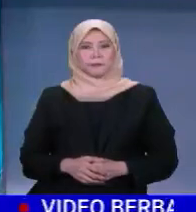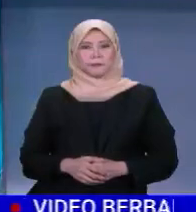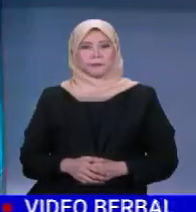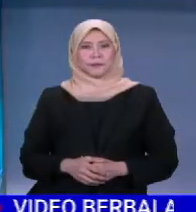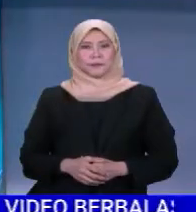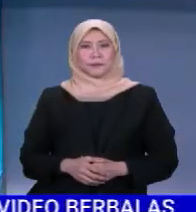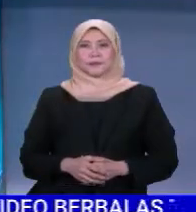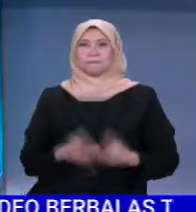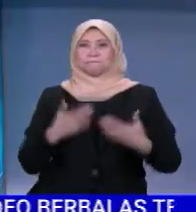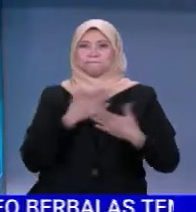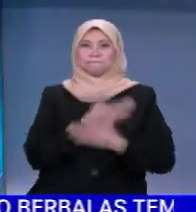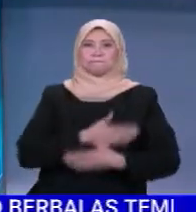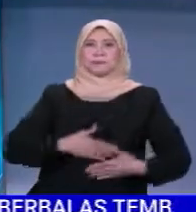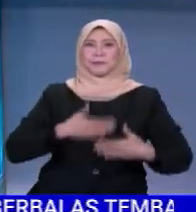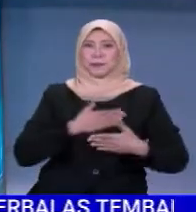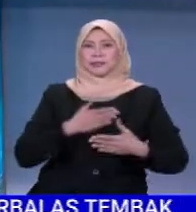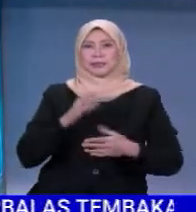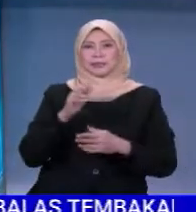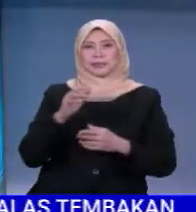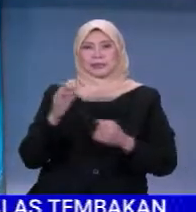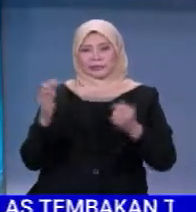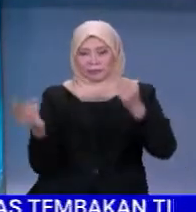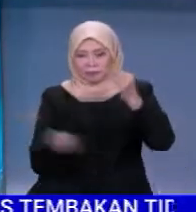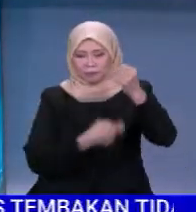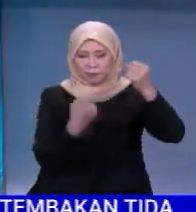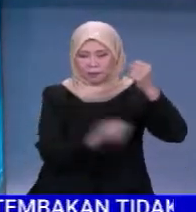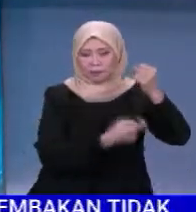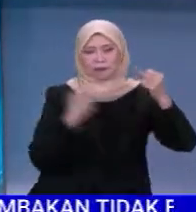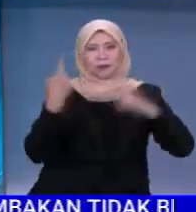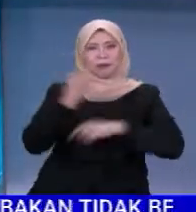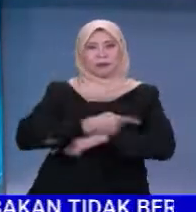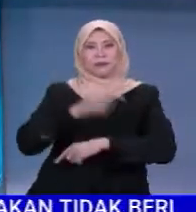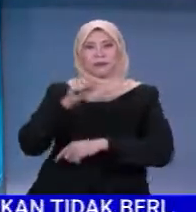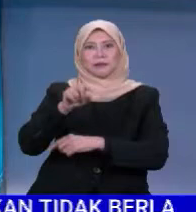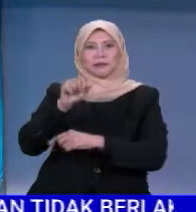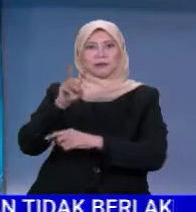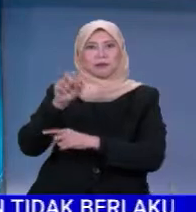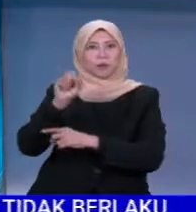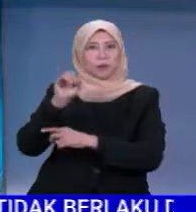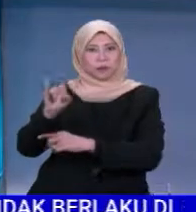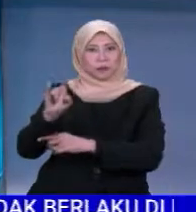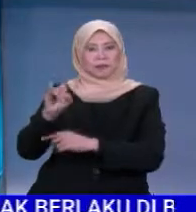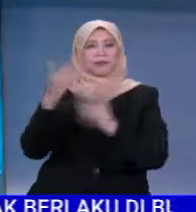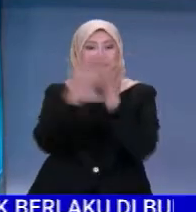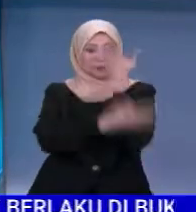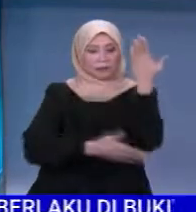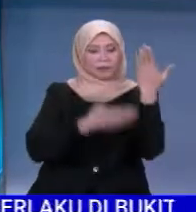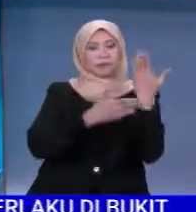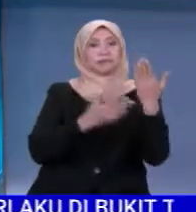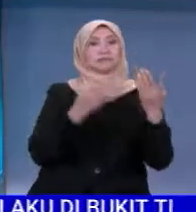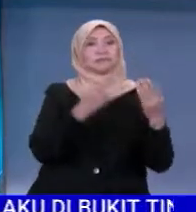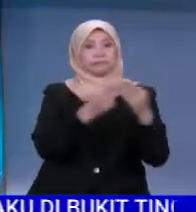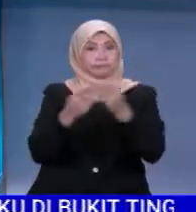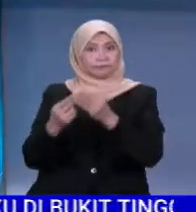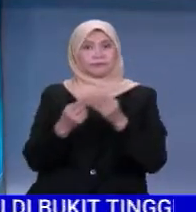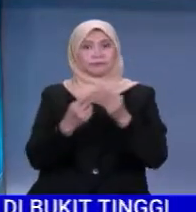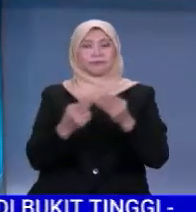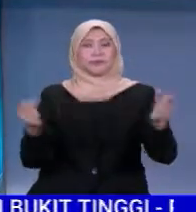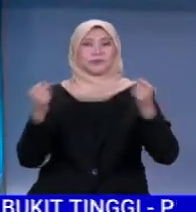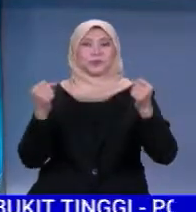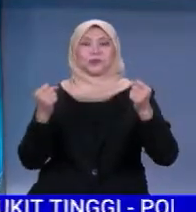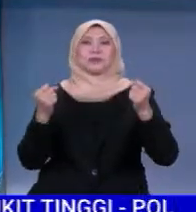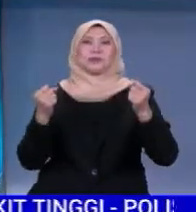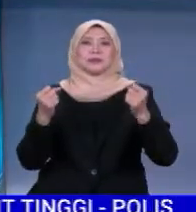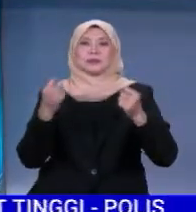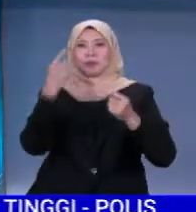kemeriahan sambutan tadauh keamatan dan hari gawai peringkat Semenanjung merupakan simbolik kepada semangat uniti yang bertujuan memperkukuh